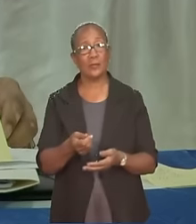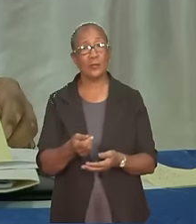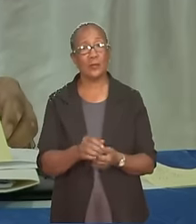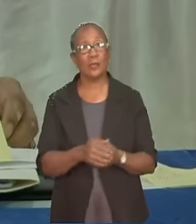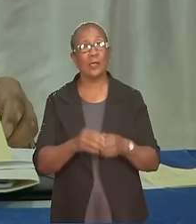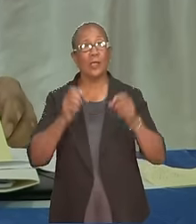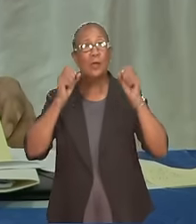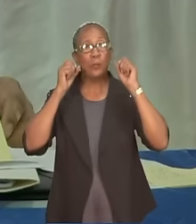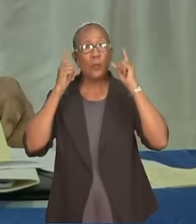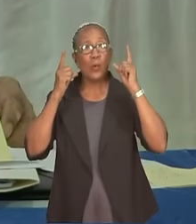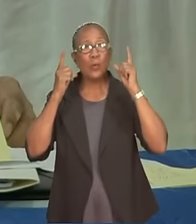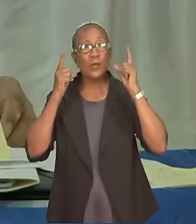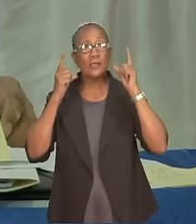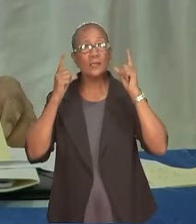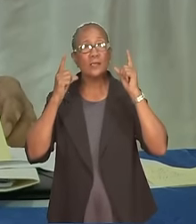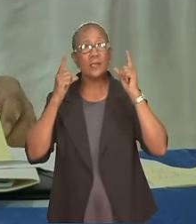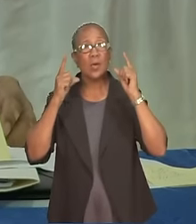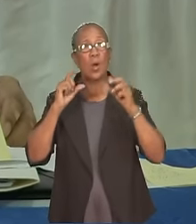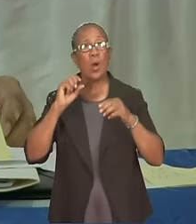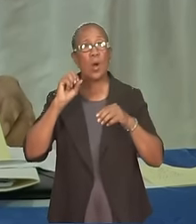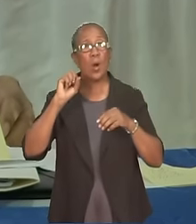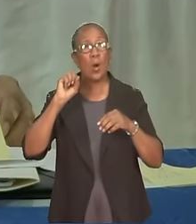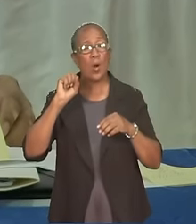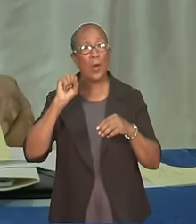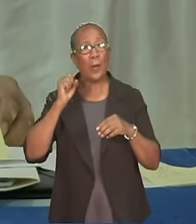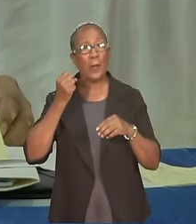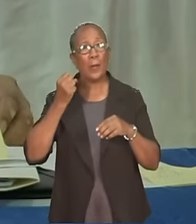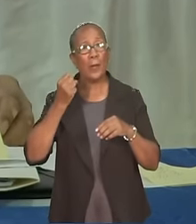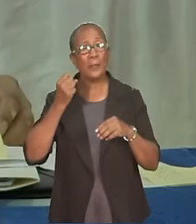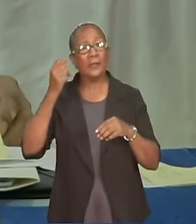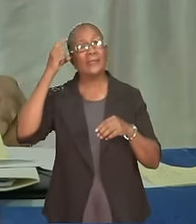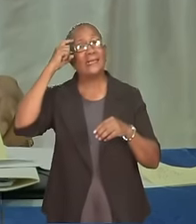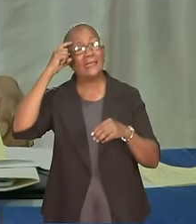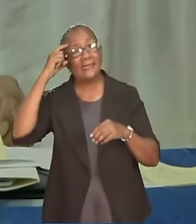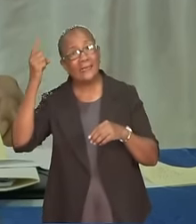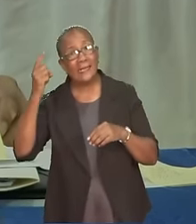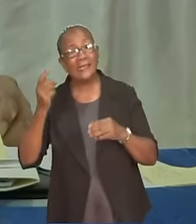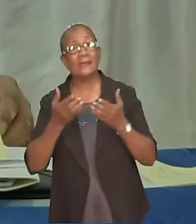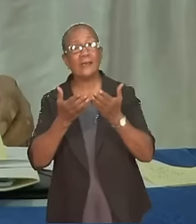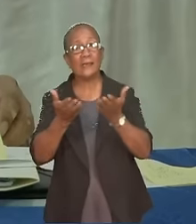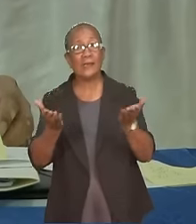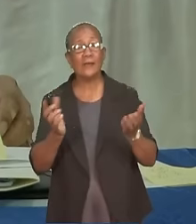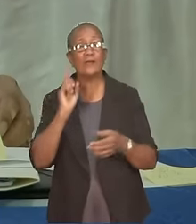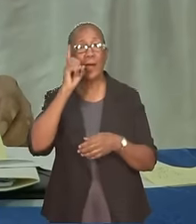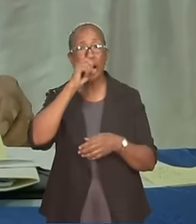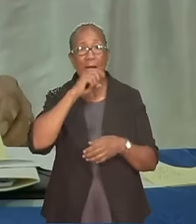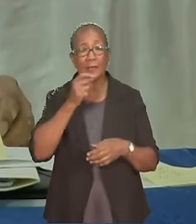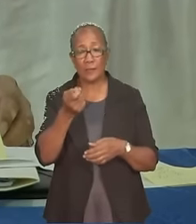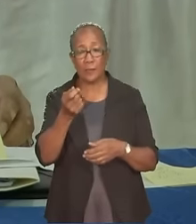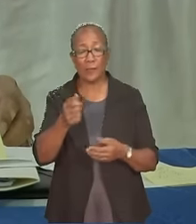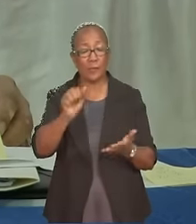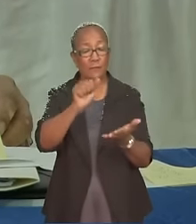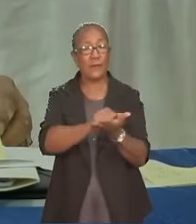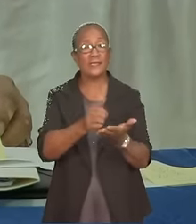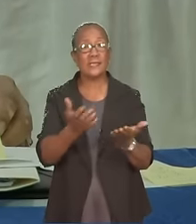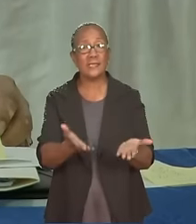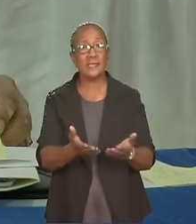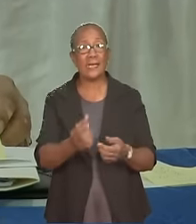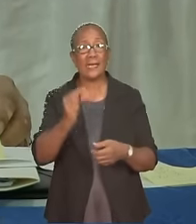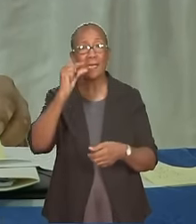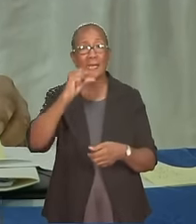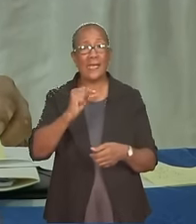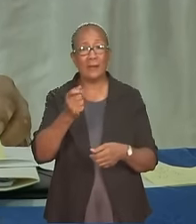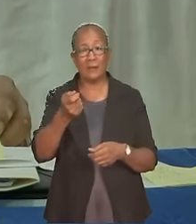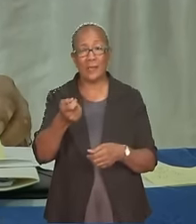bewust overgefactureerd om het een idee te creëren, want als die prijs vastgesteld wordt, dat men een heel klein beetje winst